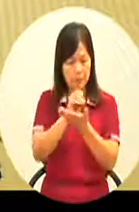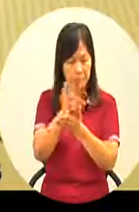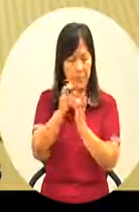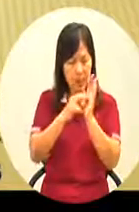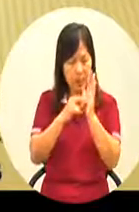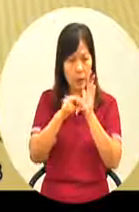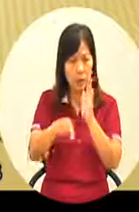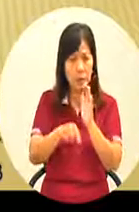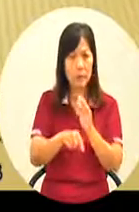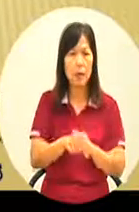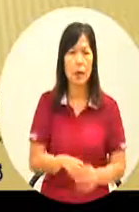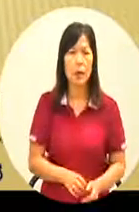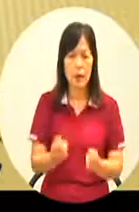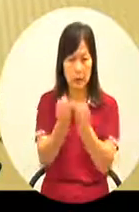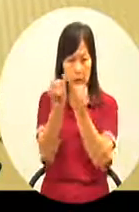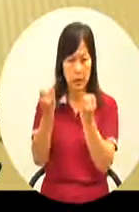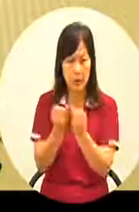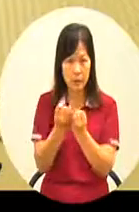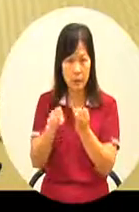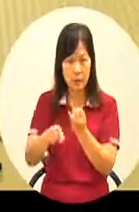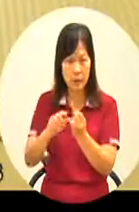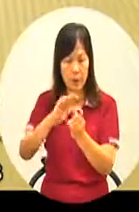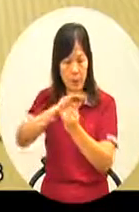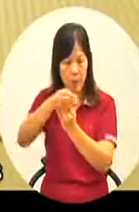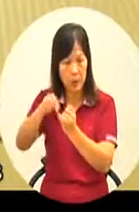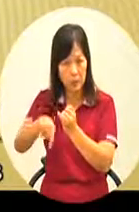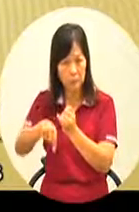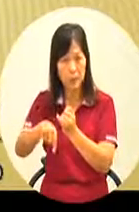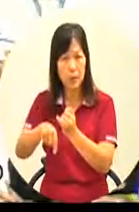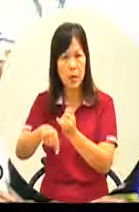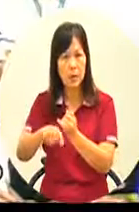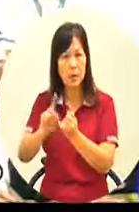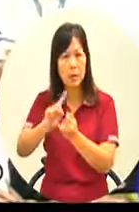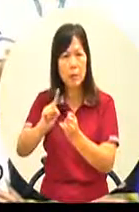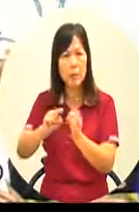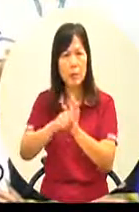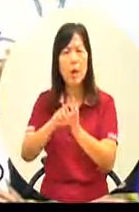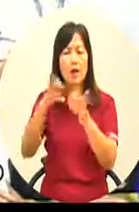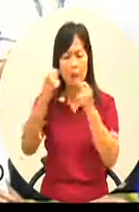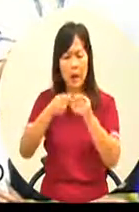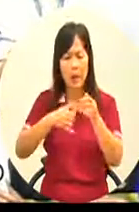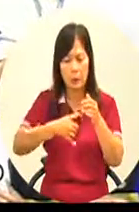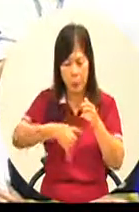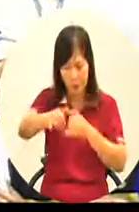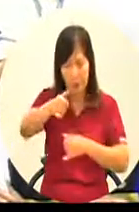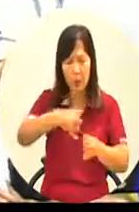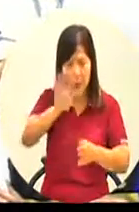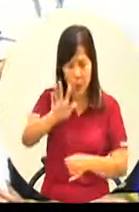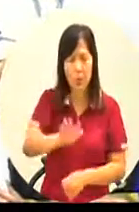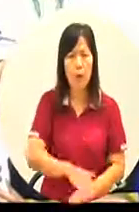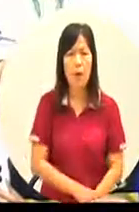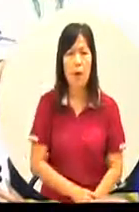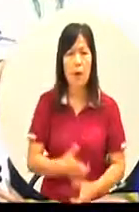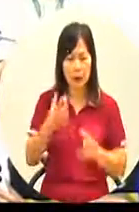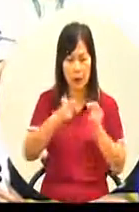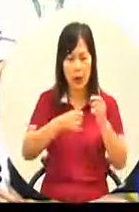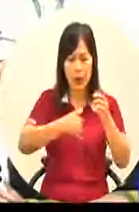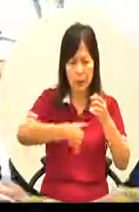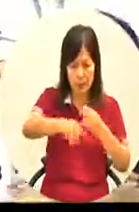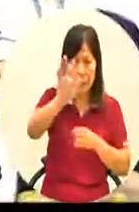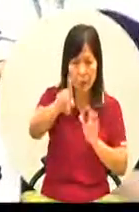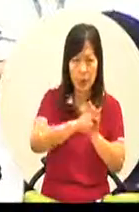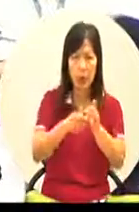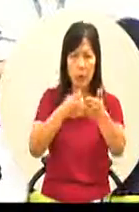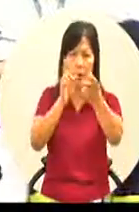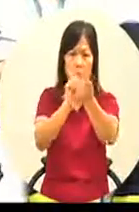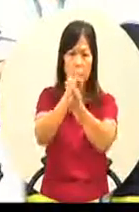个女性的入殓室哈，她当初为什么这个本来是有通道？ 对，啊，它有一个出口啊，本来在对面这里